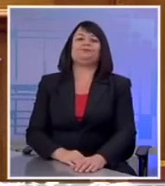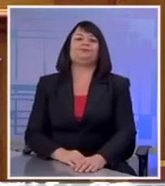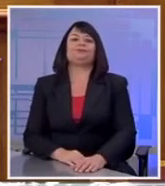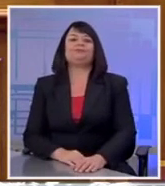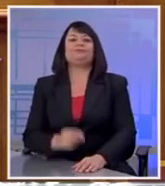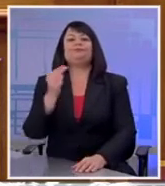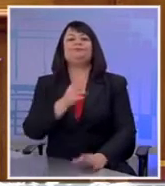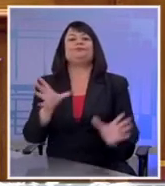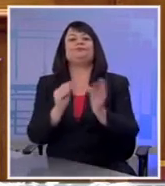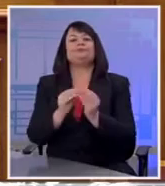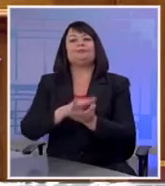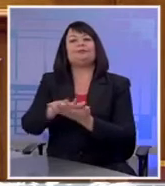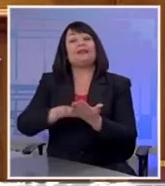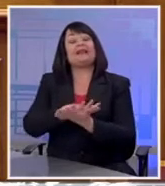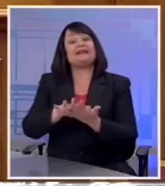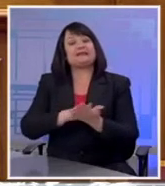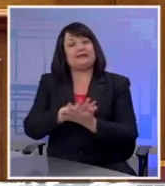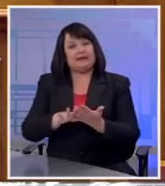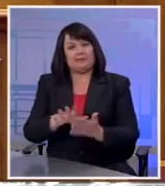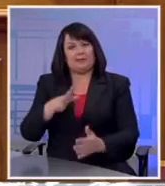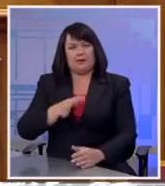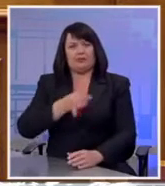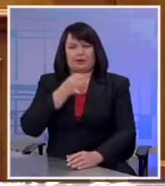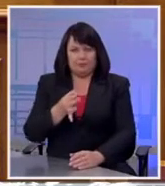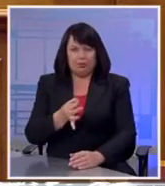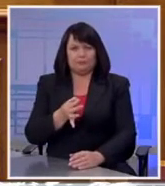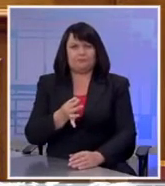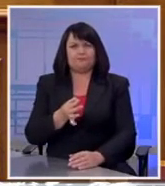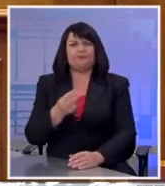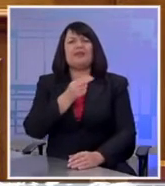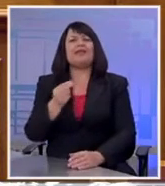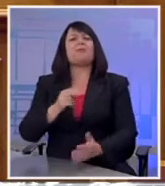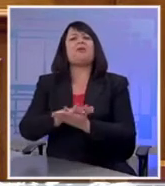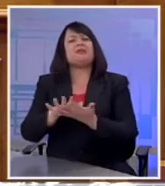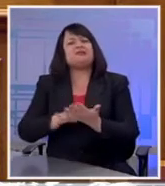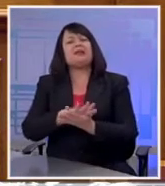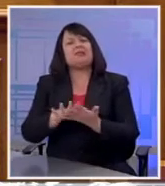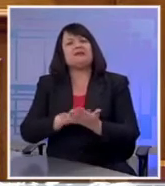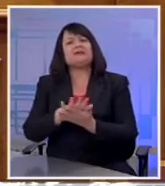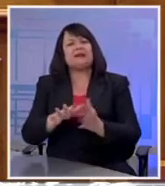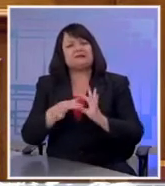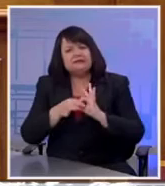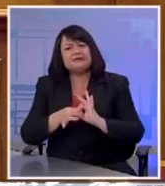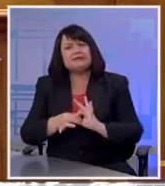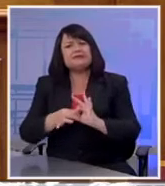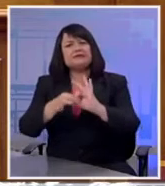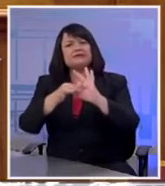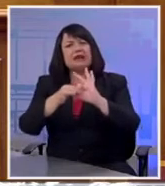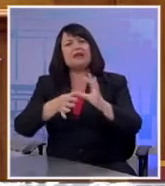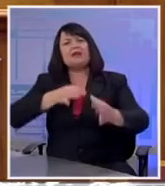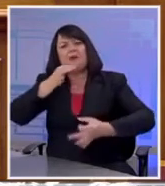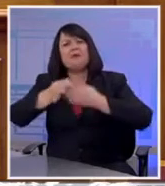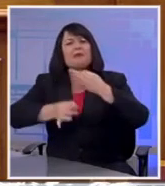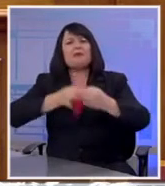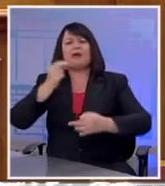Για το θέμα της θρησκείας, θέλω να πω, επειδή τίθεται θέμα θρησκείας και συνεχώς επενέρχεται με δηλώσεις ο